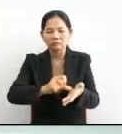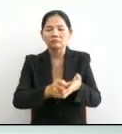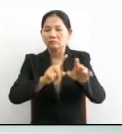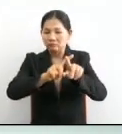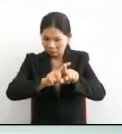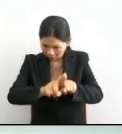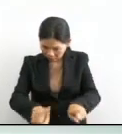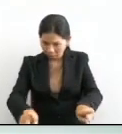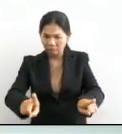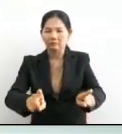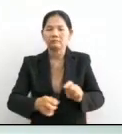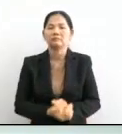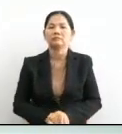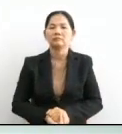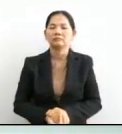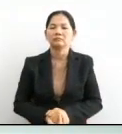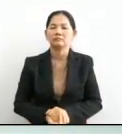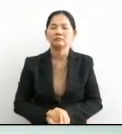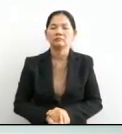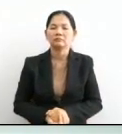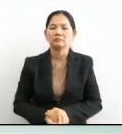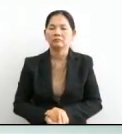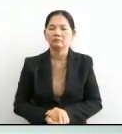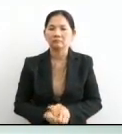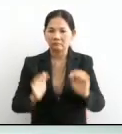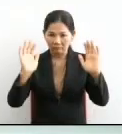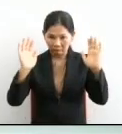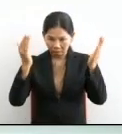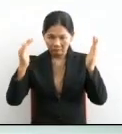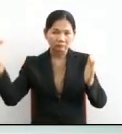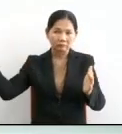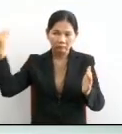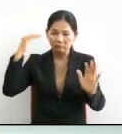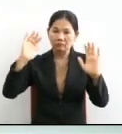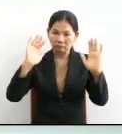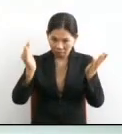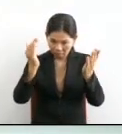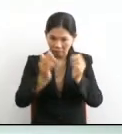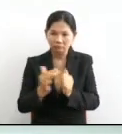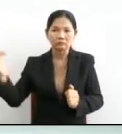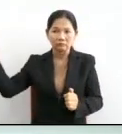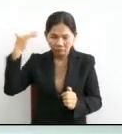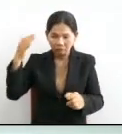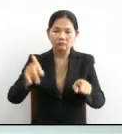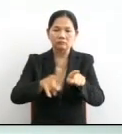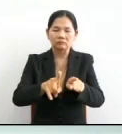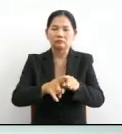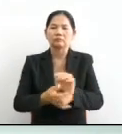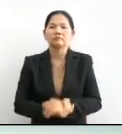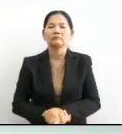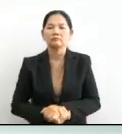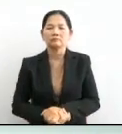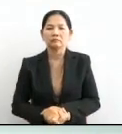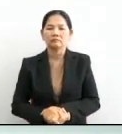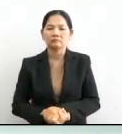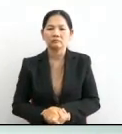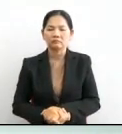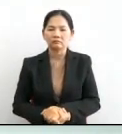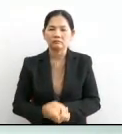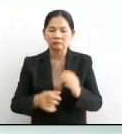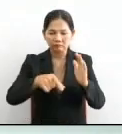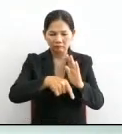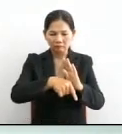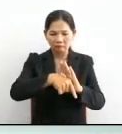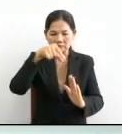miền số đôi khỉa rứa có sợ điếng khỉa chà chẳng con con rộp tổng ọc nha con sẽ tư sở sắp nâng tiện